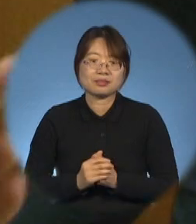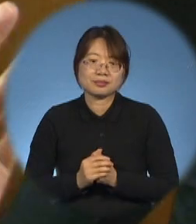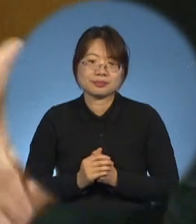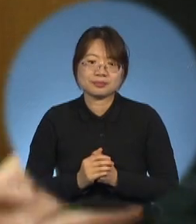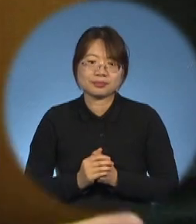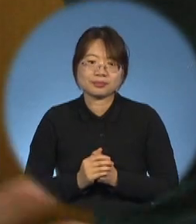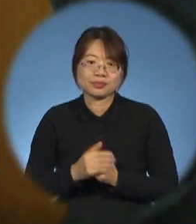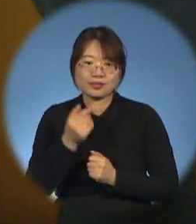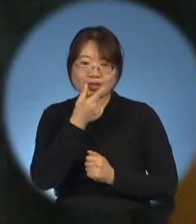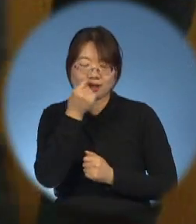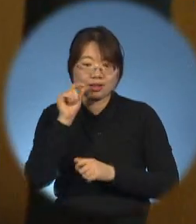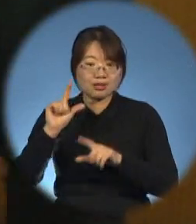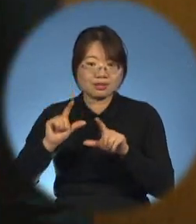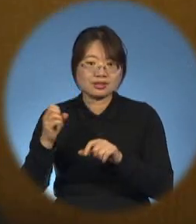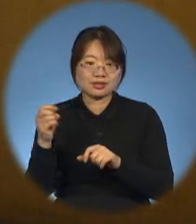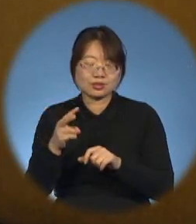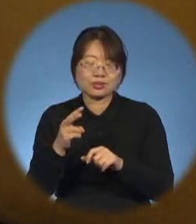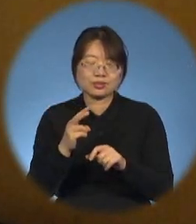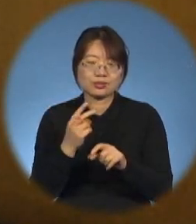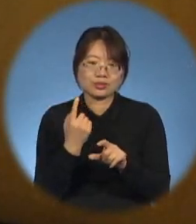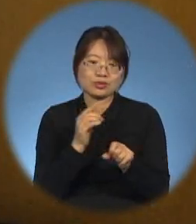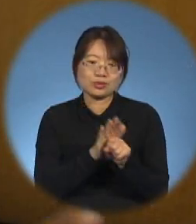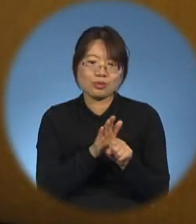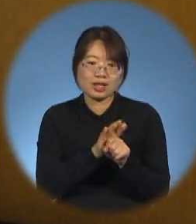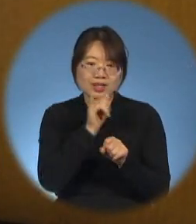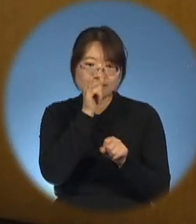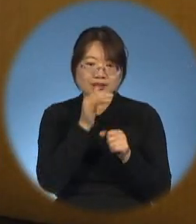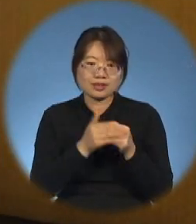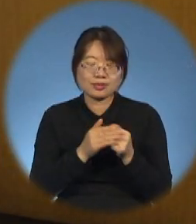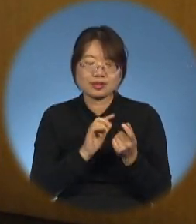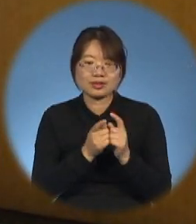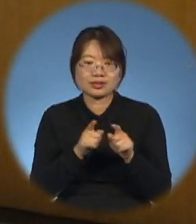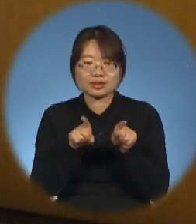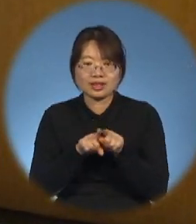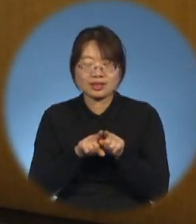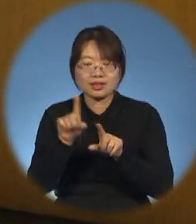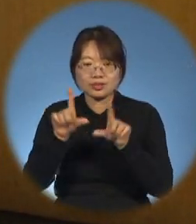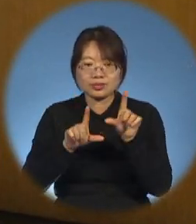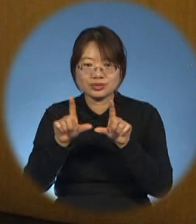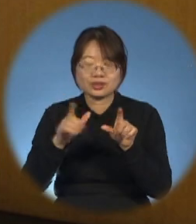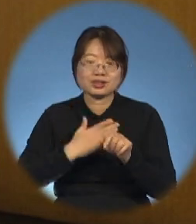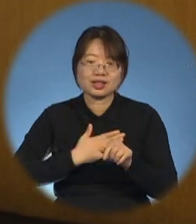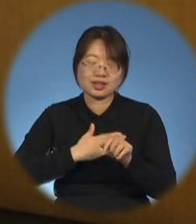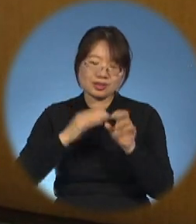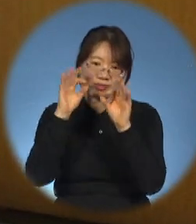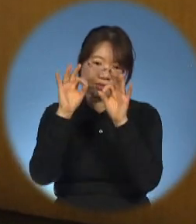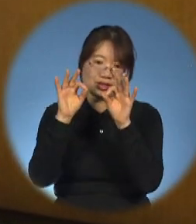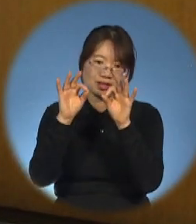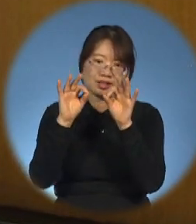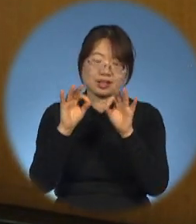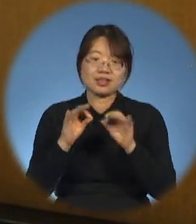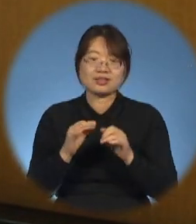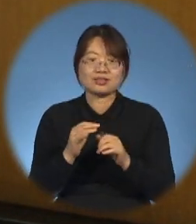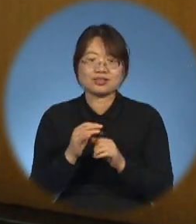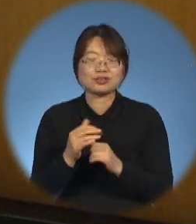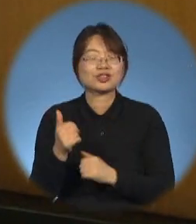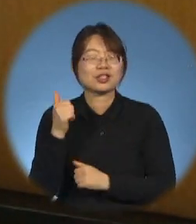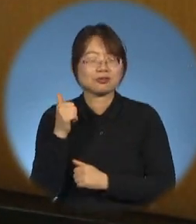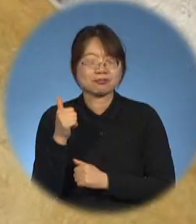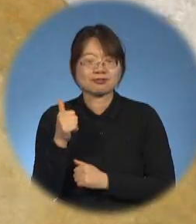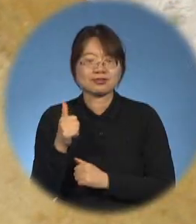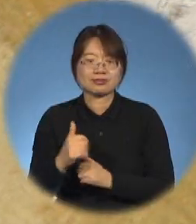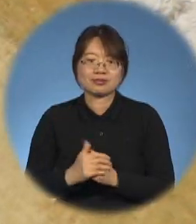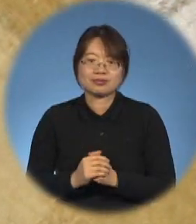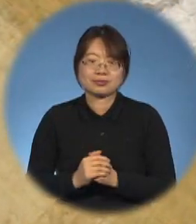부족한 부분 또한 쪽이 보완 해 주시고 이렇게 서로 어울리는 모습이 제가 봐서는 항상 이에요